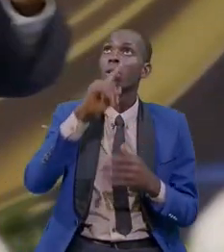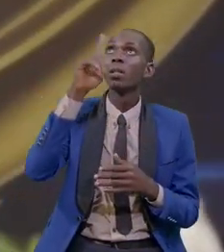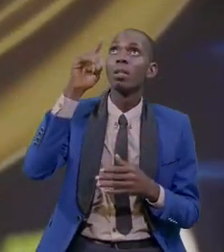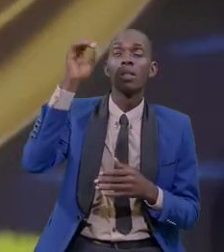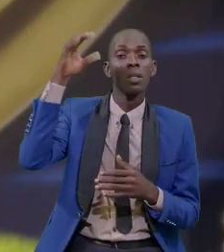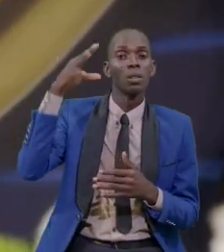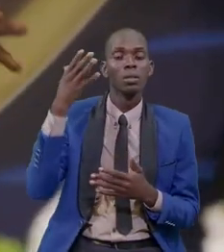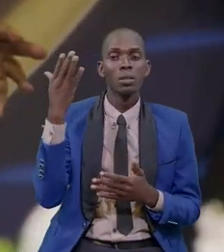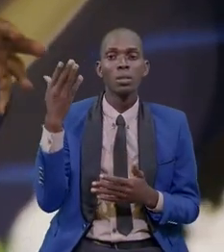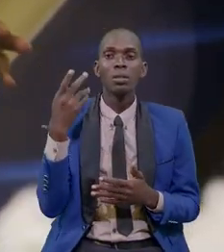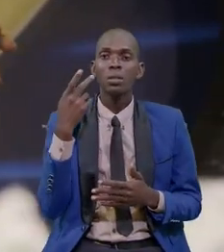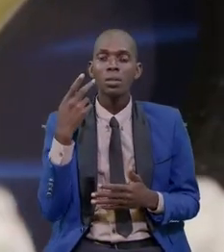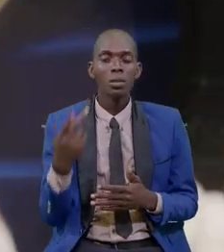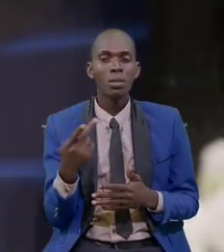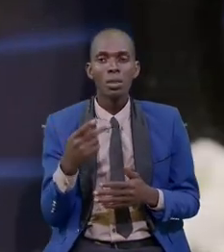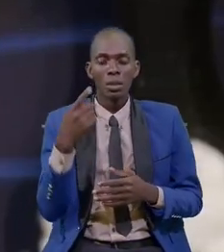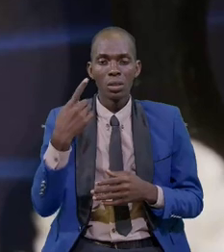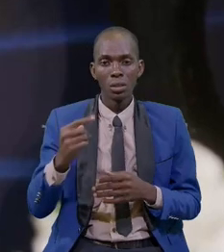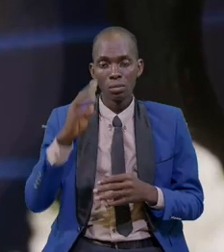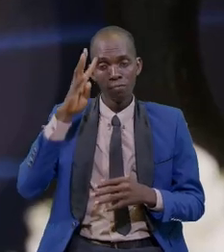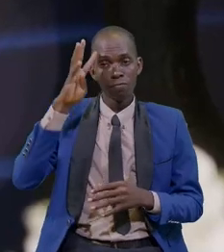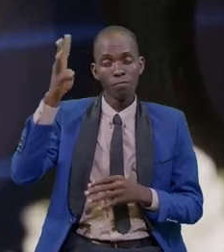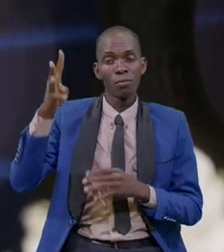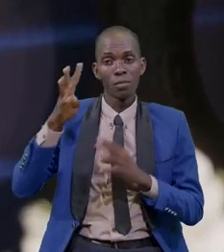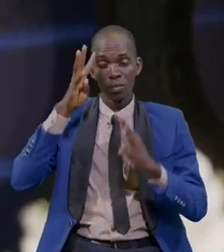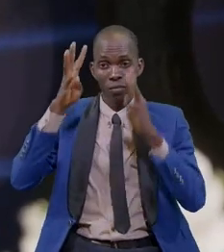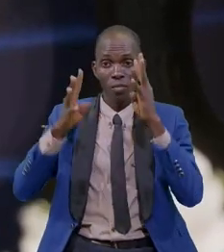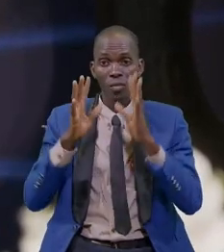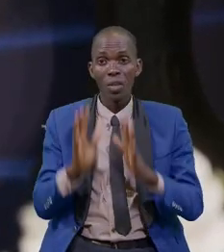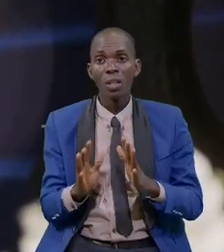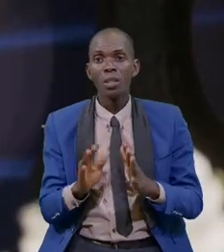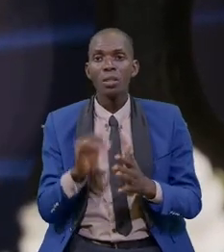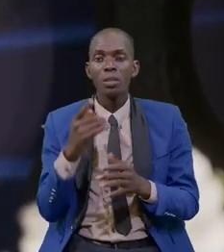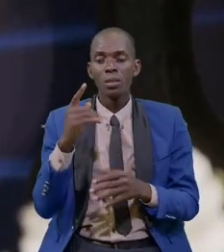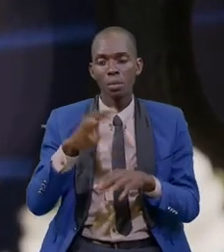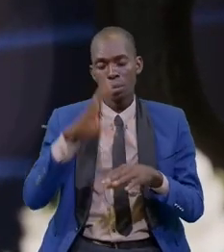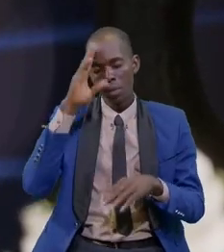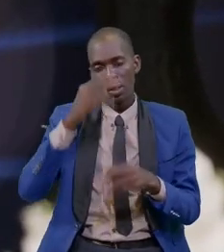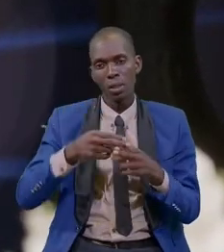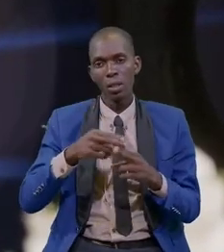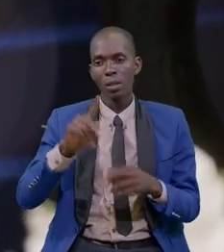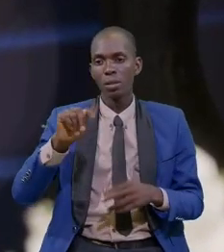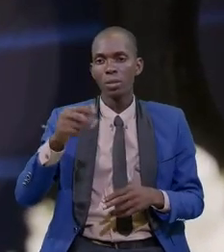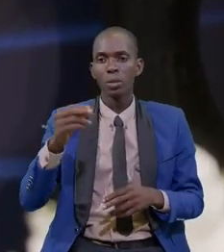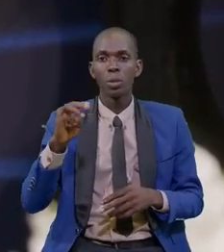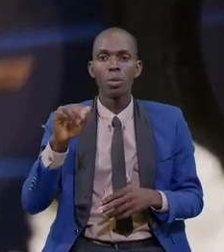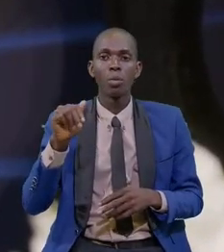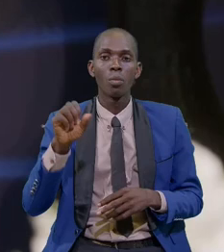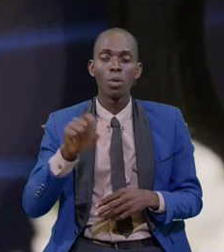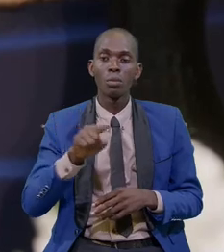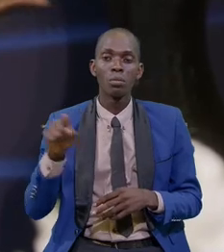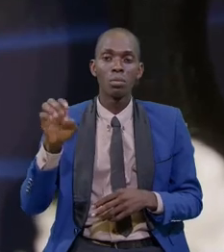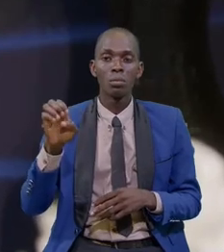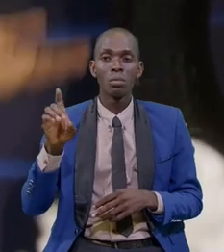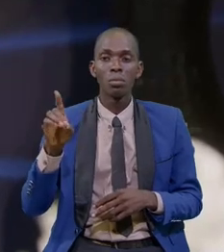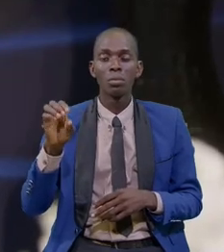Regardez la lumière, les ampoules qui sont là, les inventeurs de ces choses. Thomas Edison, quel inventeur des ampoules. Là, quand